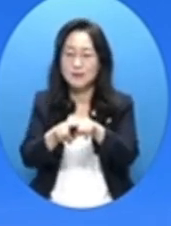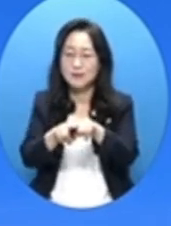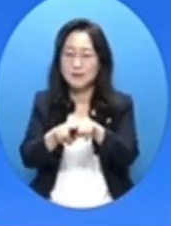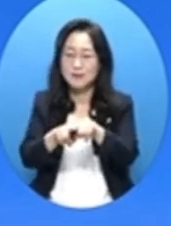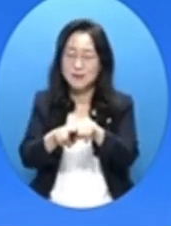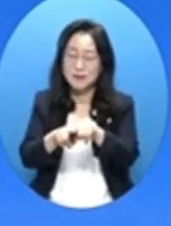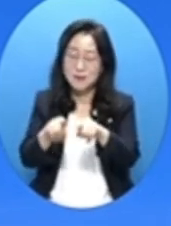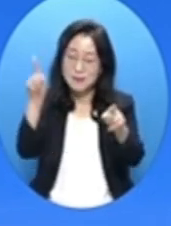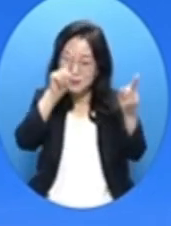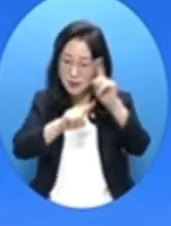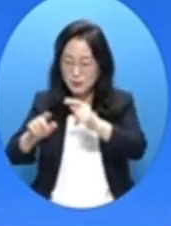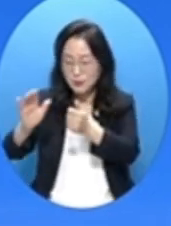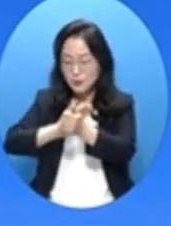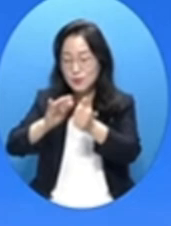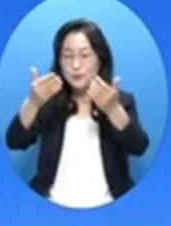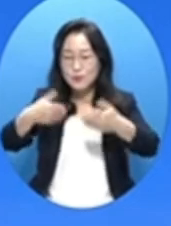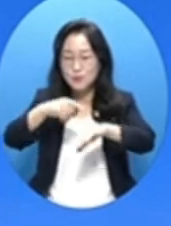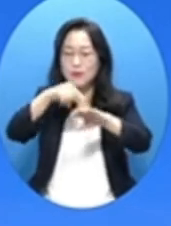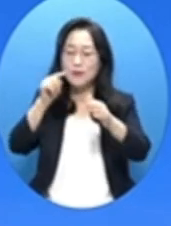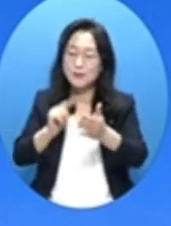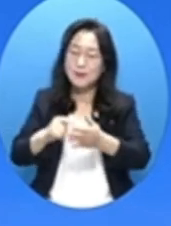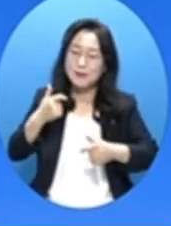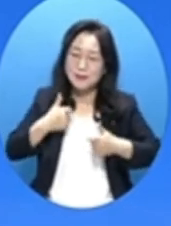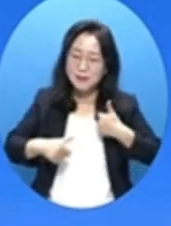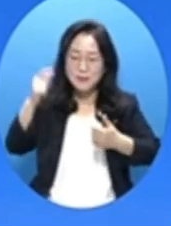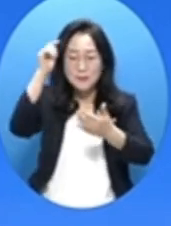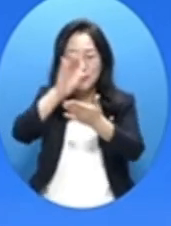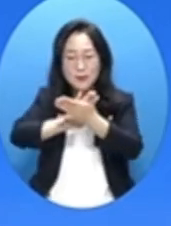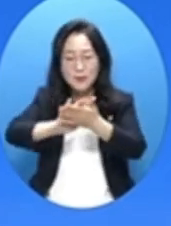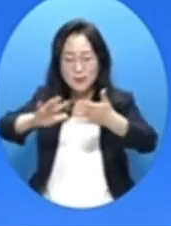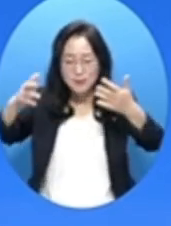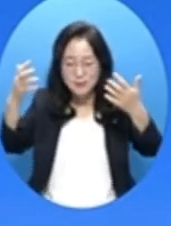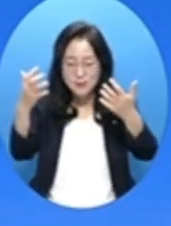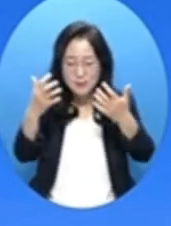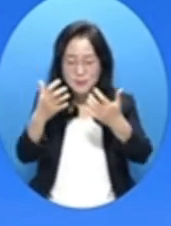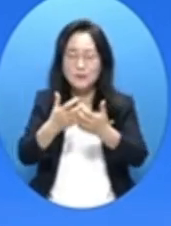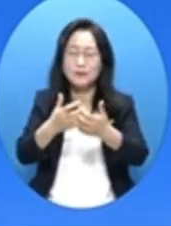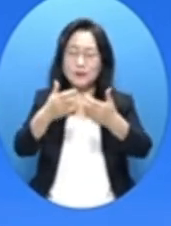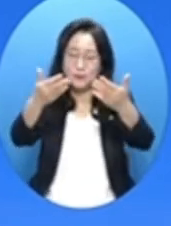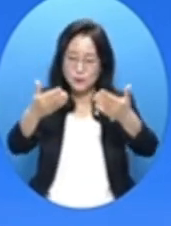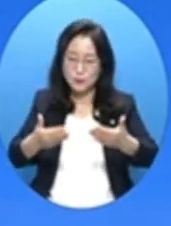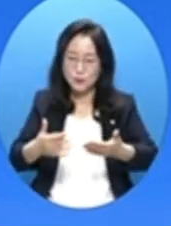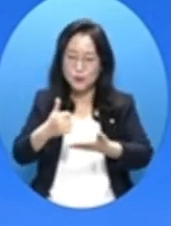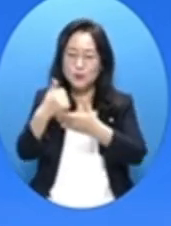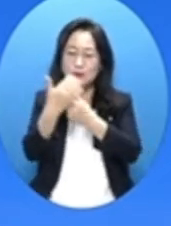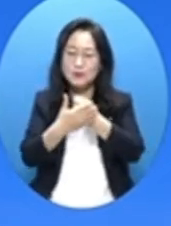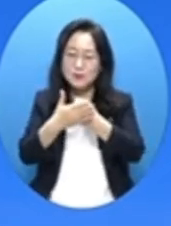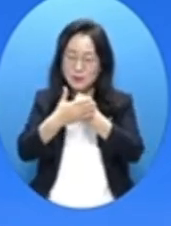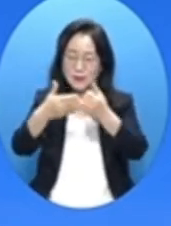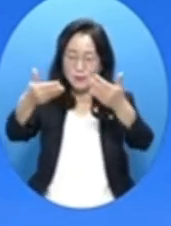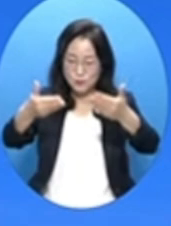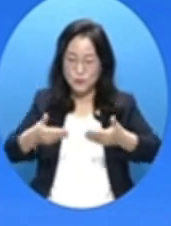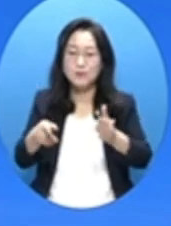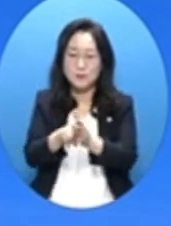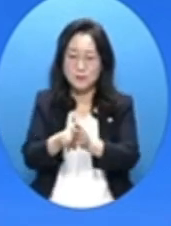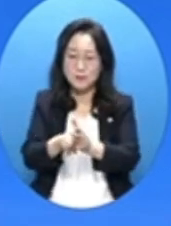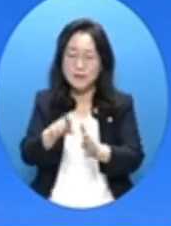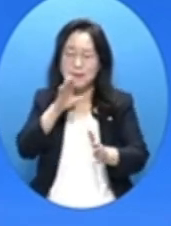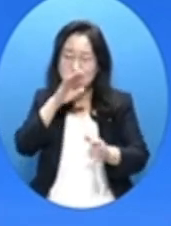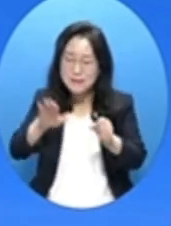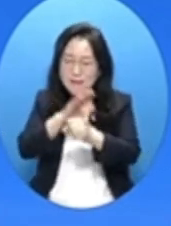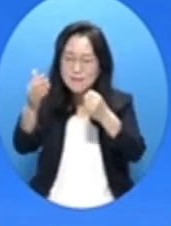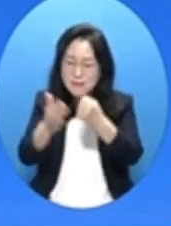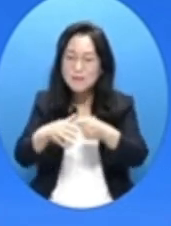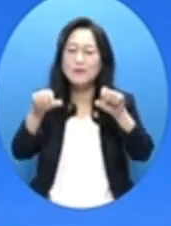상처를 어루만져 주시고 우리 마음에 기쁨과 평안함을 넘치게 부어주시고 주님의 은혜로 함께해 주시는 것입니다. 이 사랑 때문에 우리가